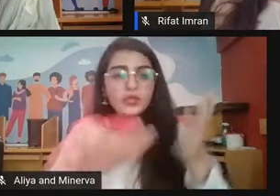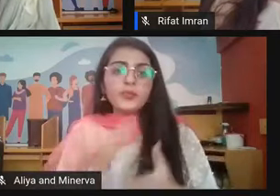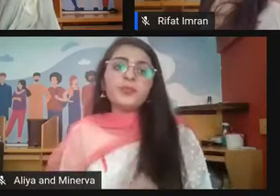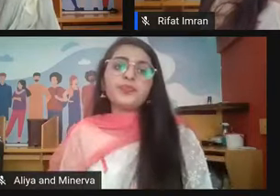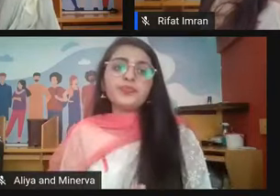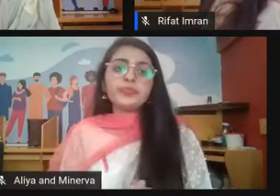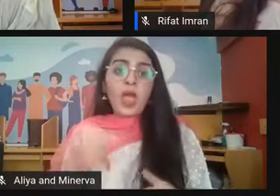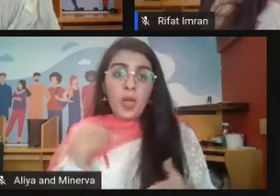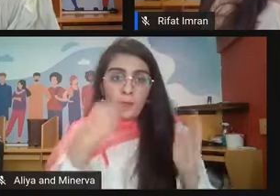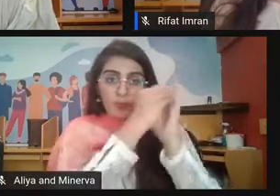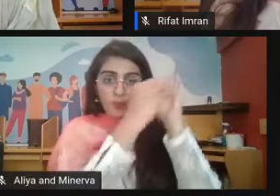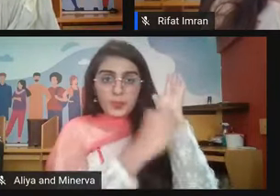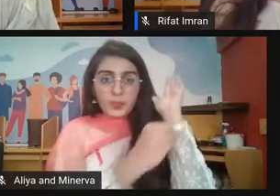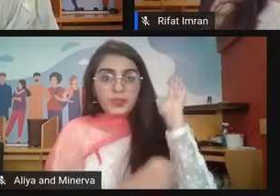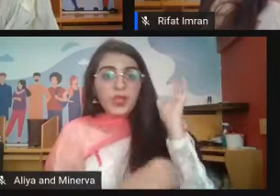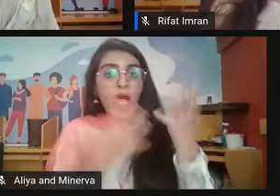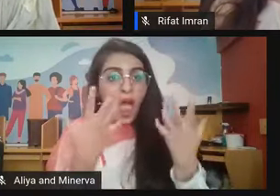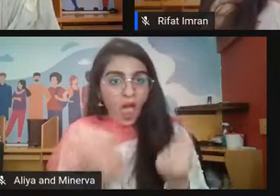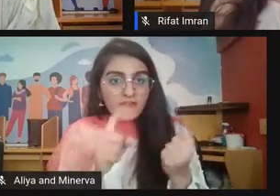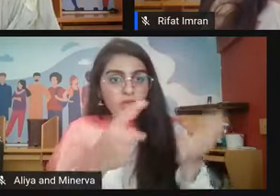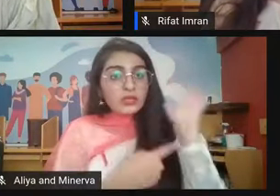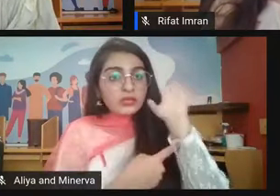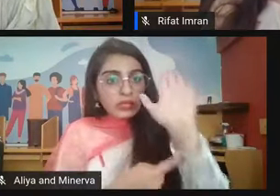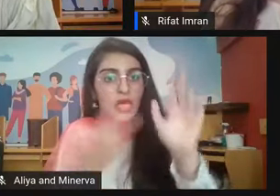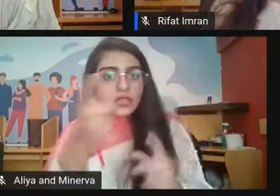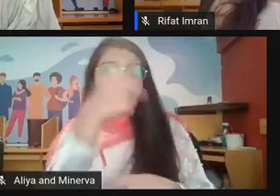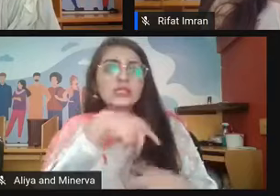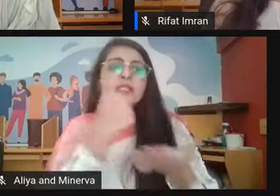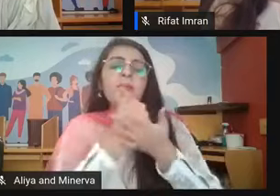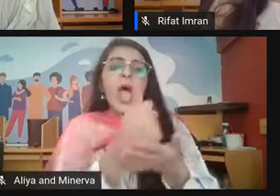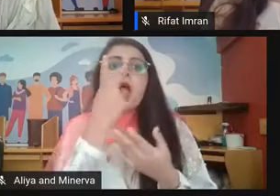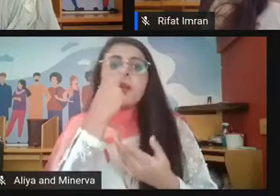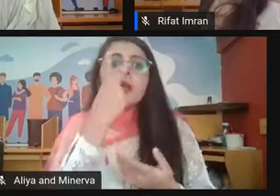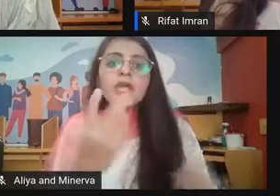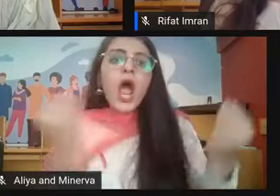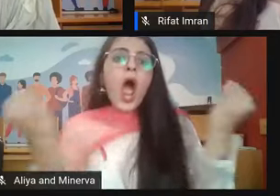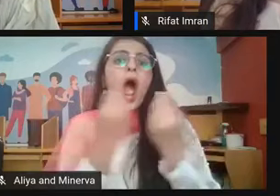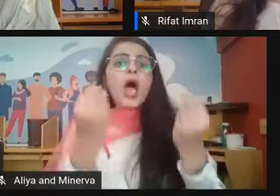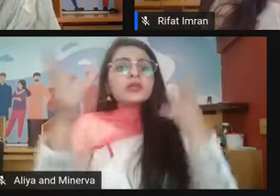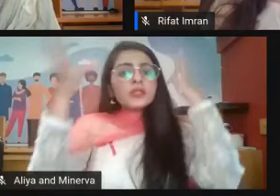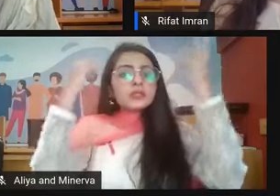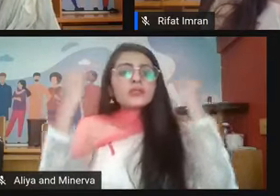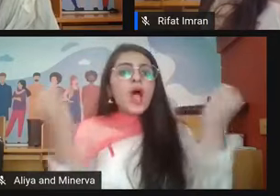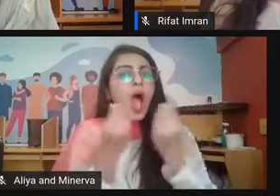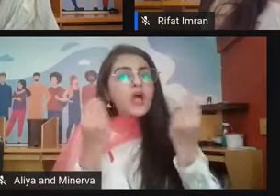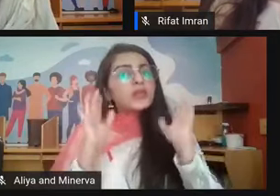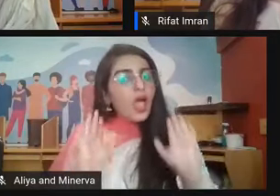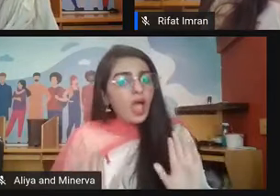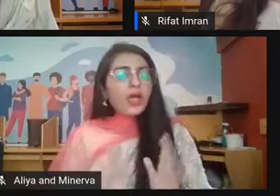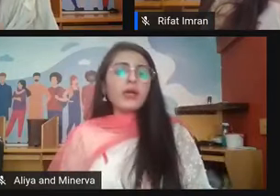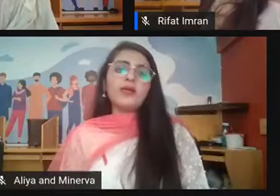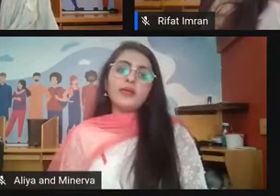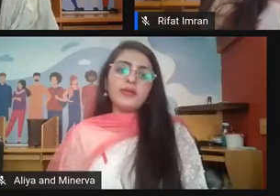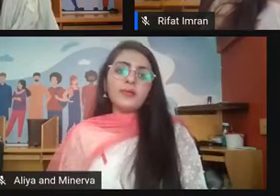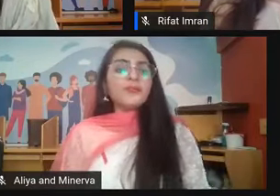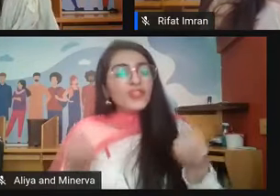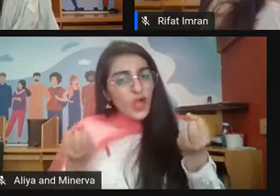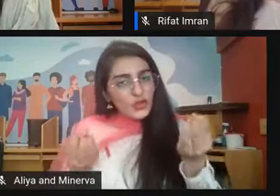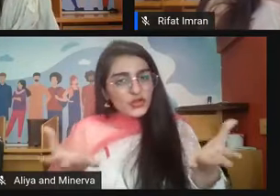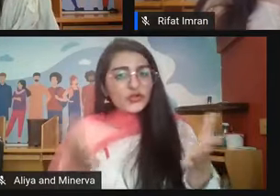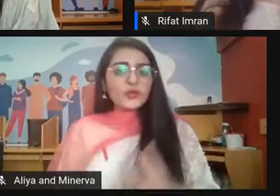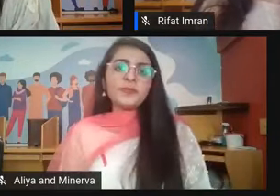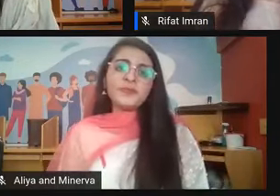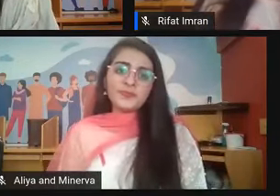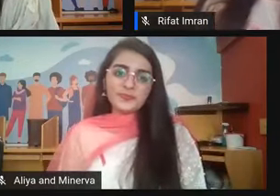माई प्रेजेंटेशन विद मी विच आई थिंक विल हेल्प द ऑडियंस टू अंडरस्टैंड दीज सिम्टम्स इवन मोर इजिली. सो लेट्स गो टुवर्ड्स